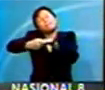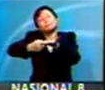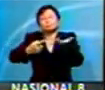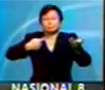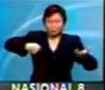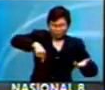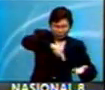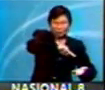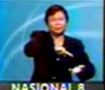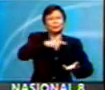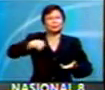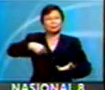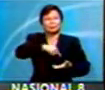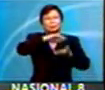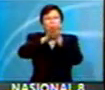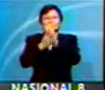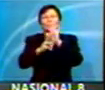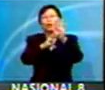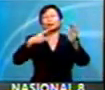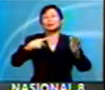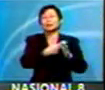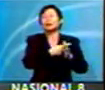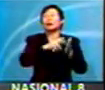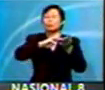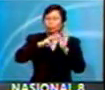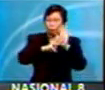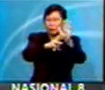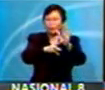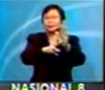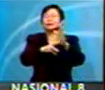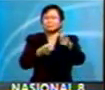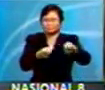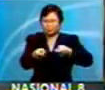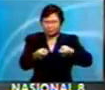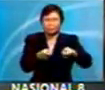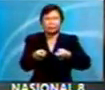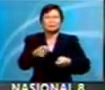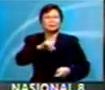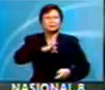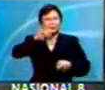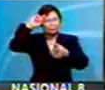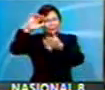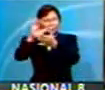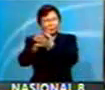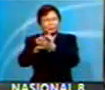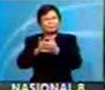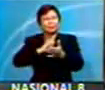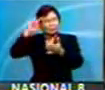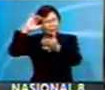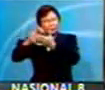kita menjadi mewakili anggota pentadbiran saya percaya pihak